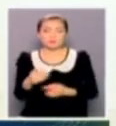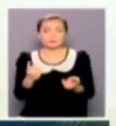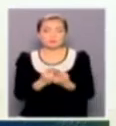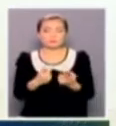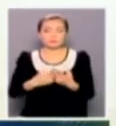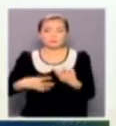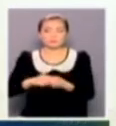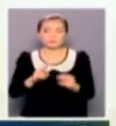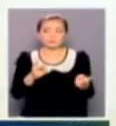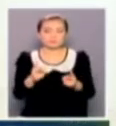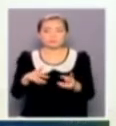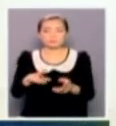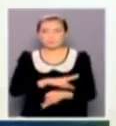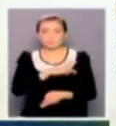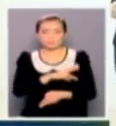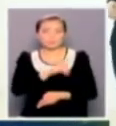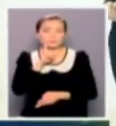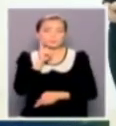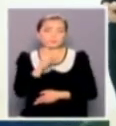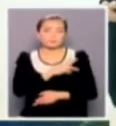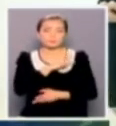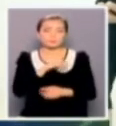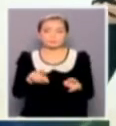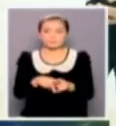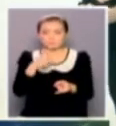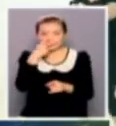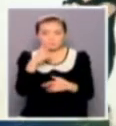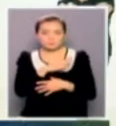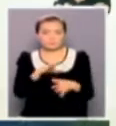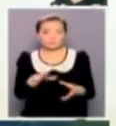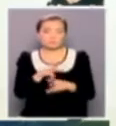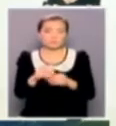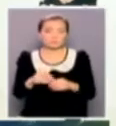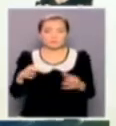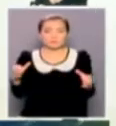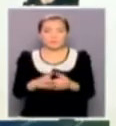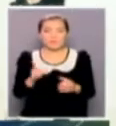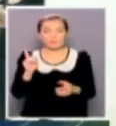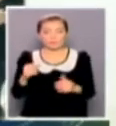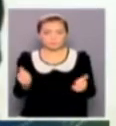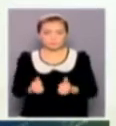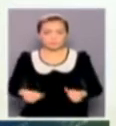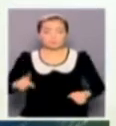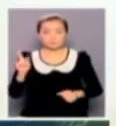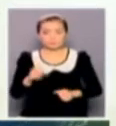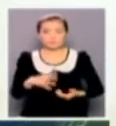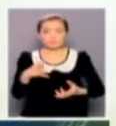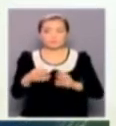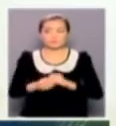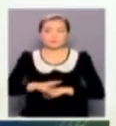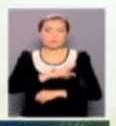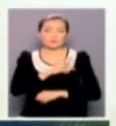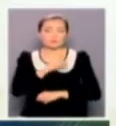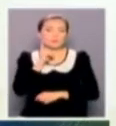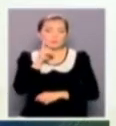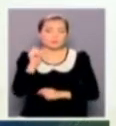құрдасымның арасында мұндай биге деген, жас болуға деген құштарлықты көрмедім. Менің тобымда тек тәнімен емес, сонымен қоса жанымен де